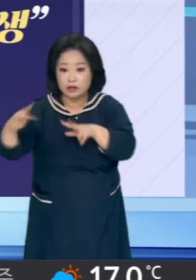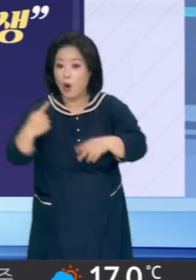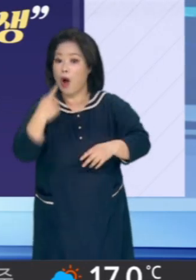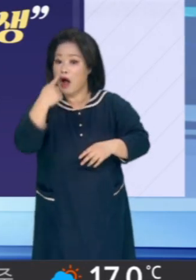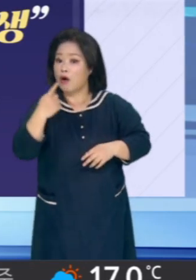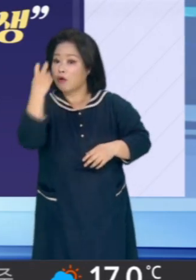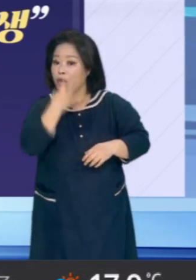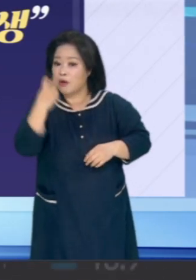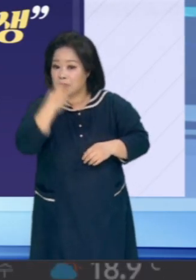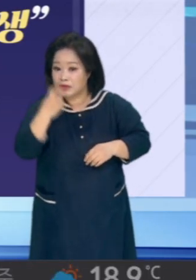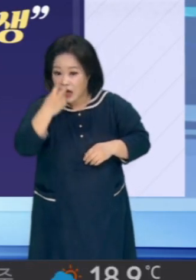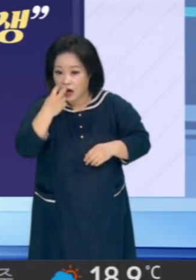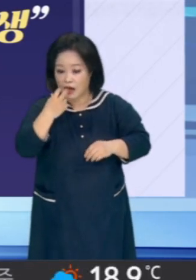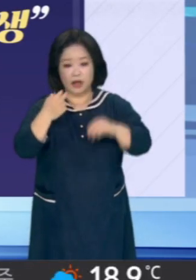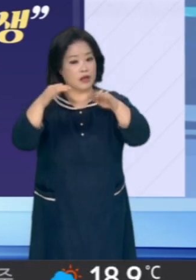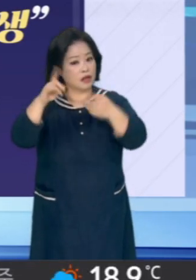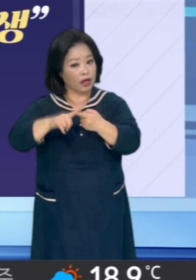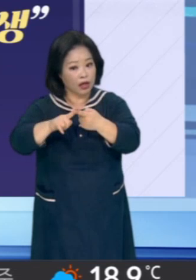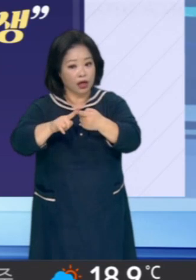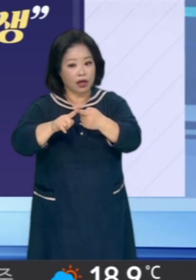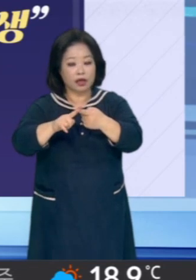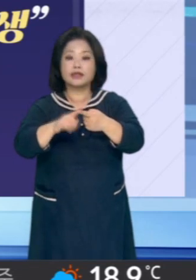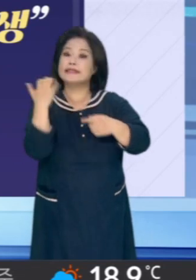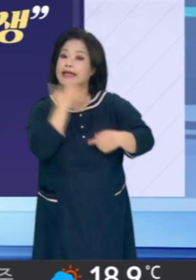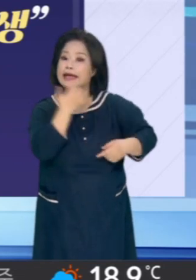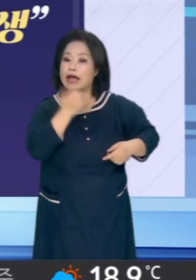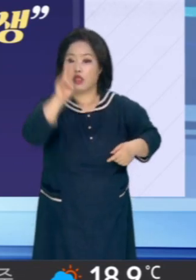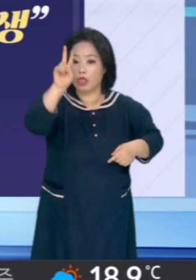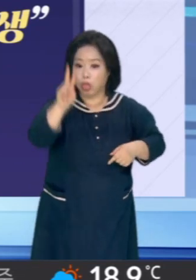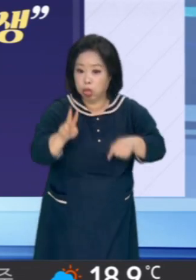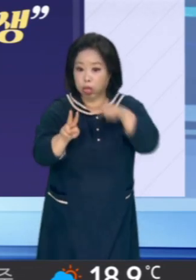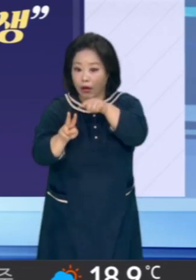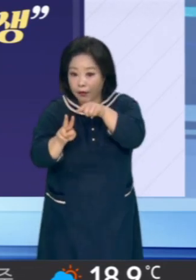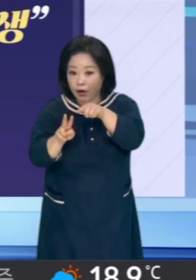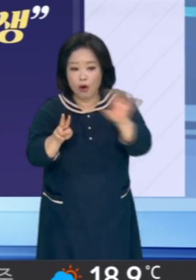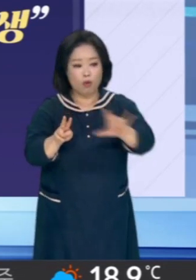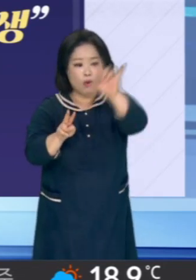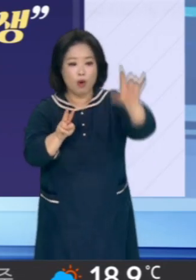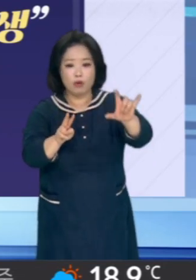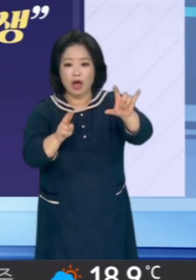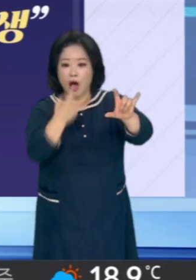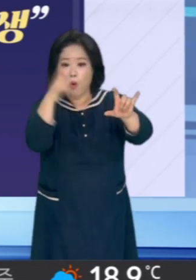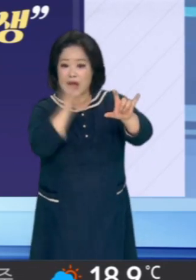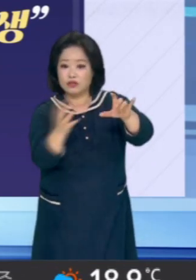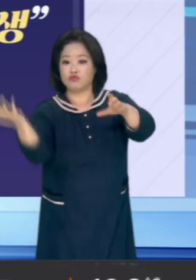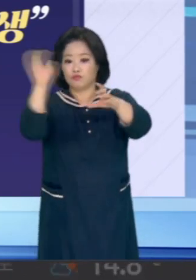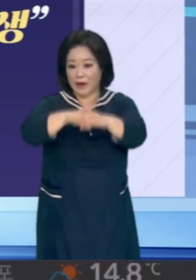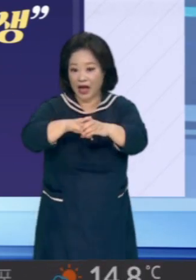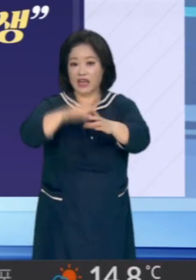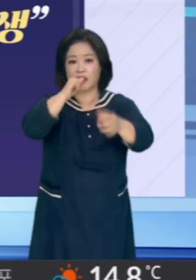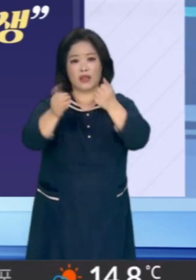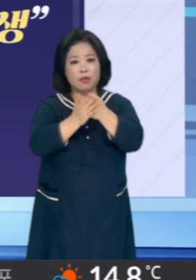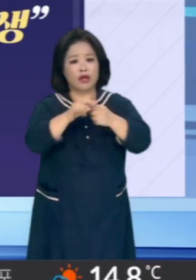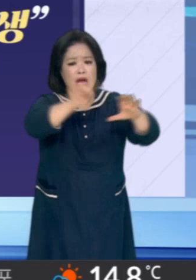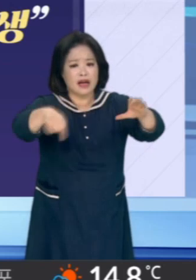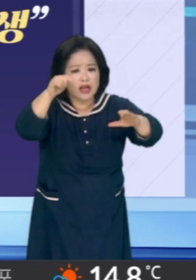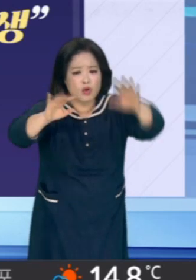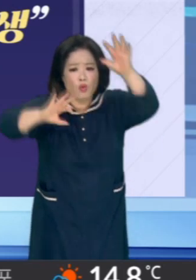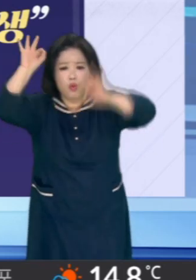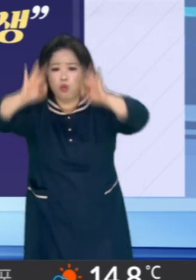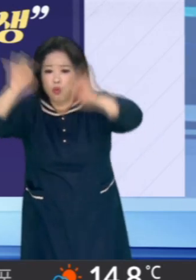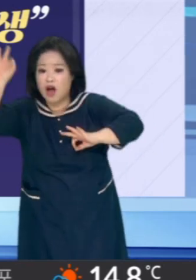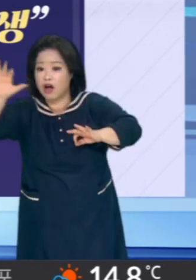검사 양성까지 폭넓게 확진으로 인정하기로 한 가운데 확진자 수를 집계하는 과정에서 오류가 발생하기도